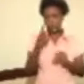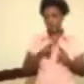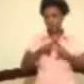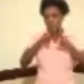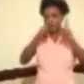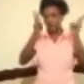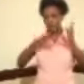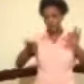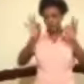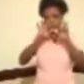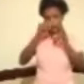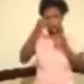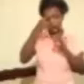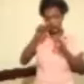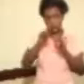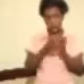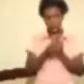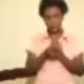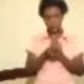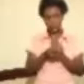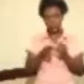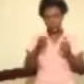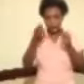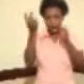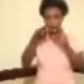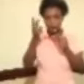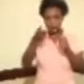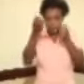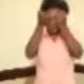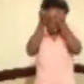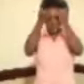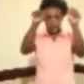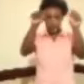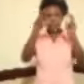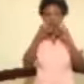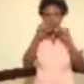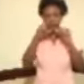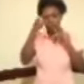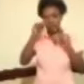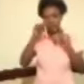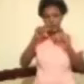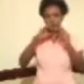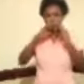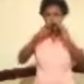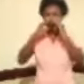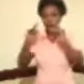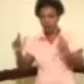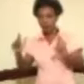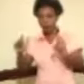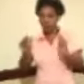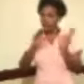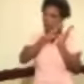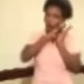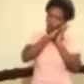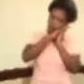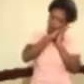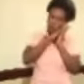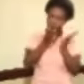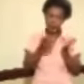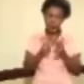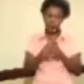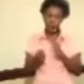dans, c'est CADAS là. Candidat yo tout de yo parler de plan pour reloger sans abri yo. Mais